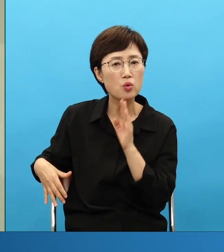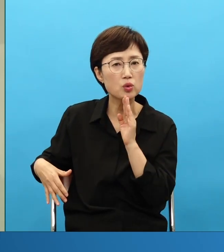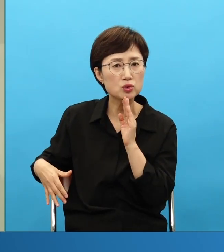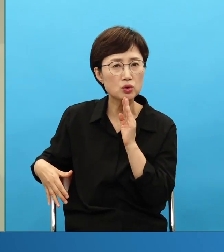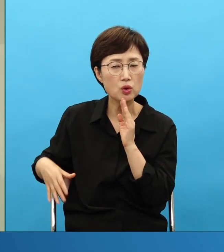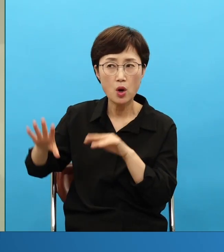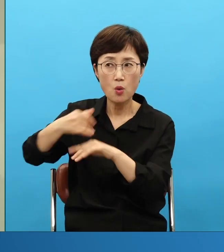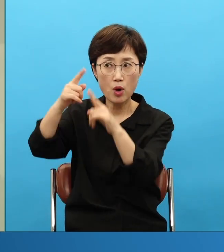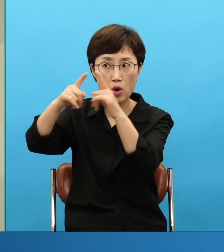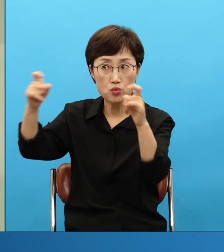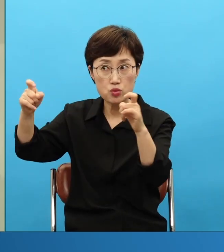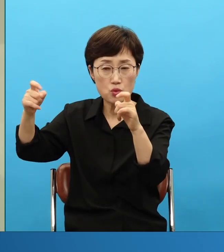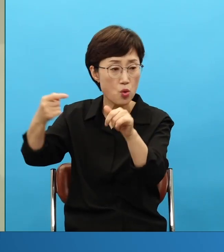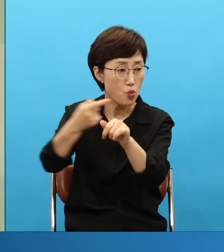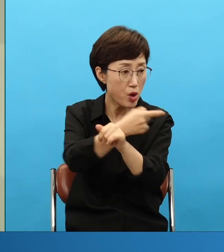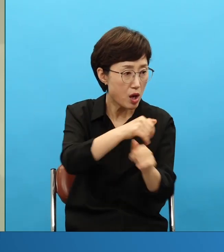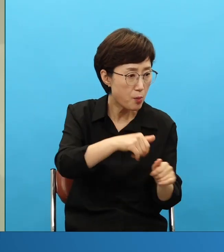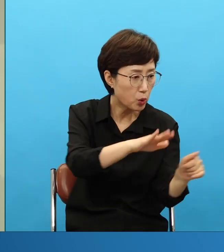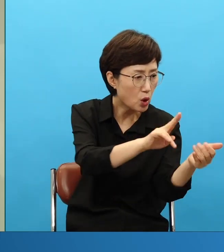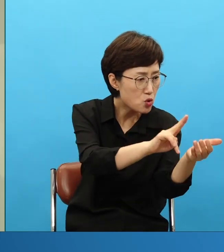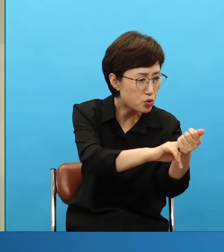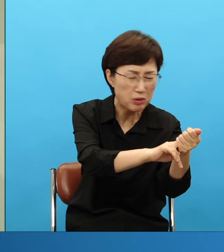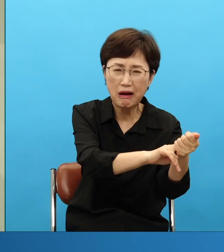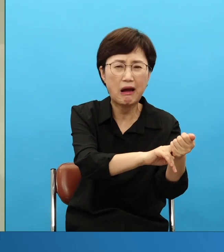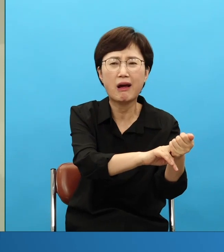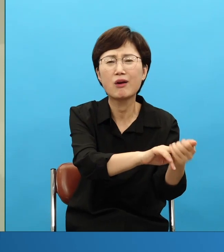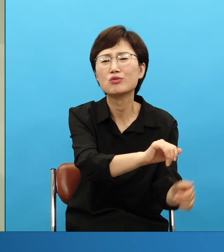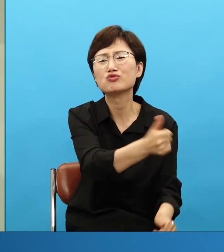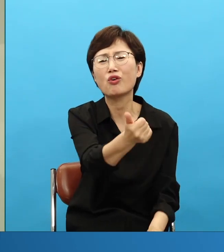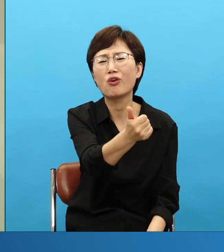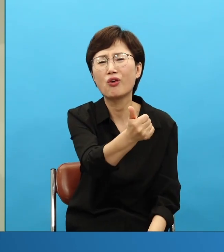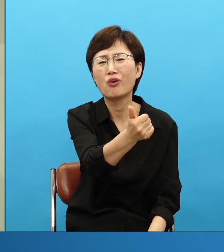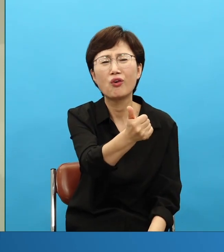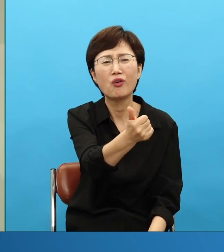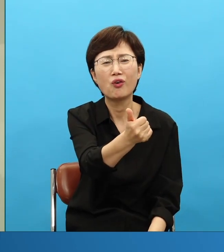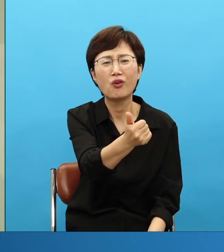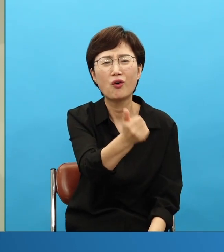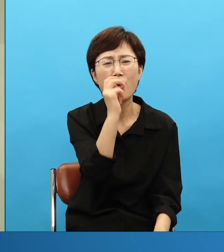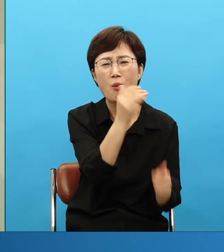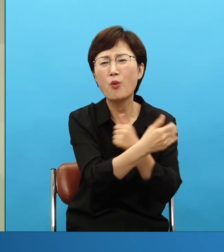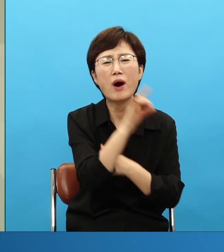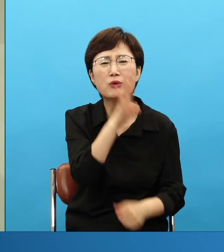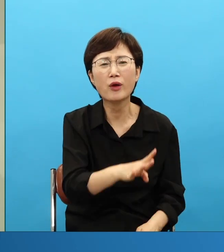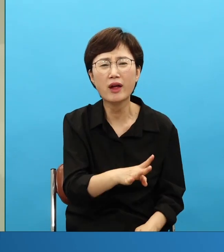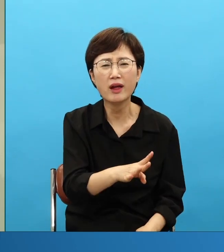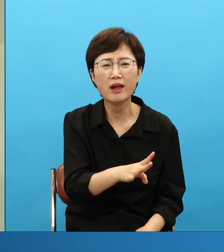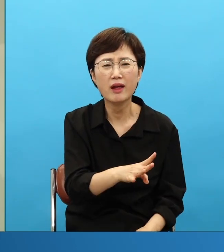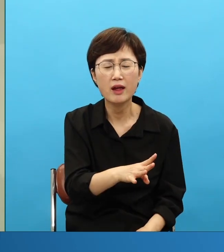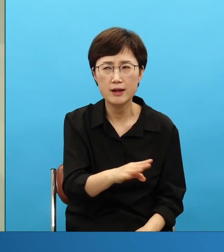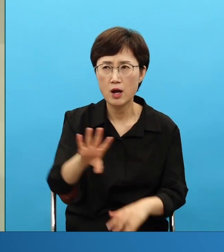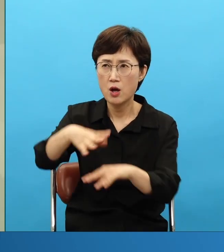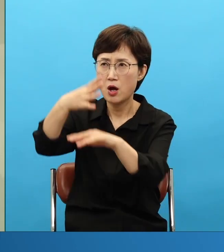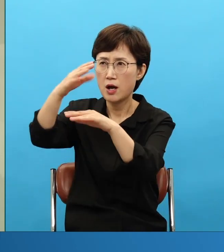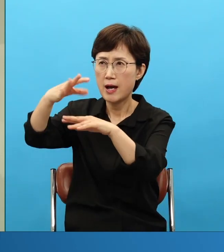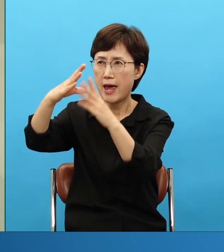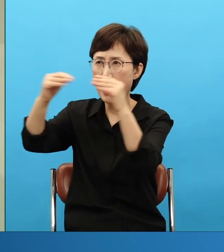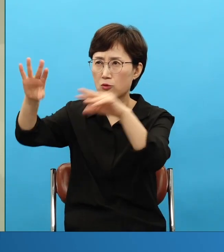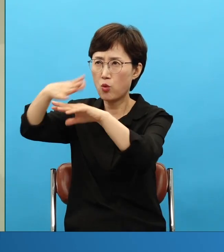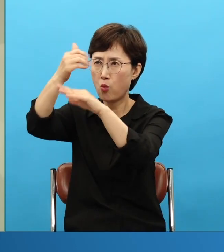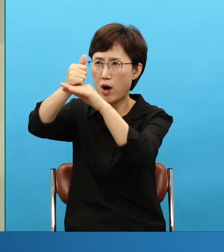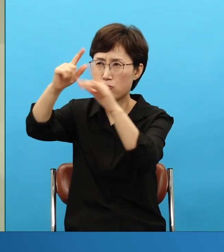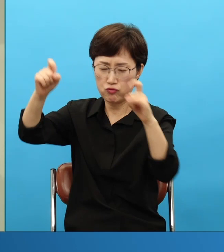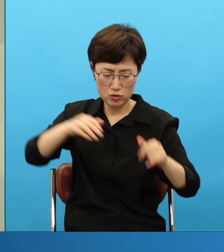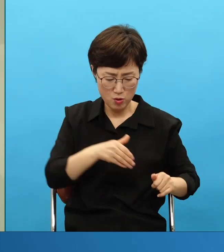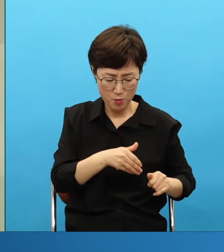not, he could not survive anywhere 왕궁으로 else. 보내야 애굽을 바꿀 수 있어요. That she had to send him into the palace to change 얼마나 정확하게 Egypt. 봤습니까? And so,